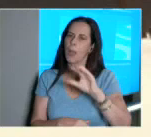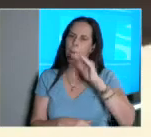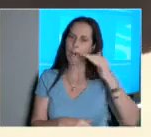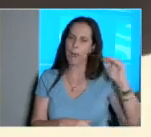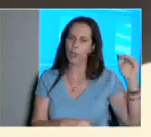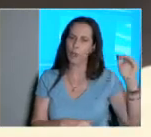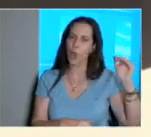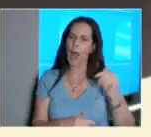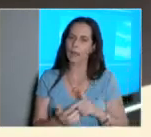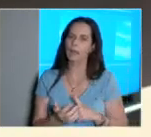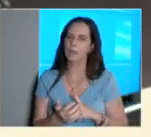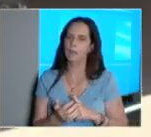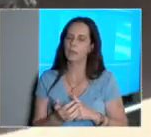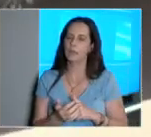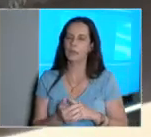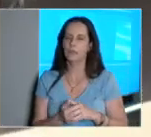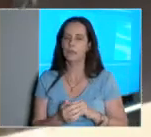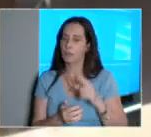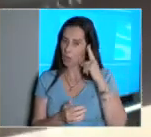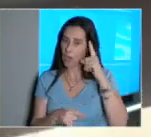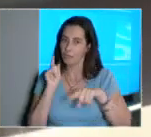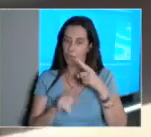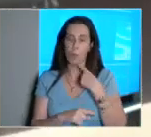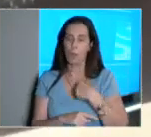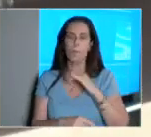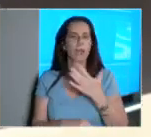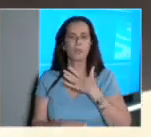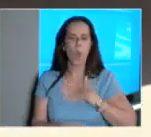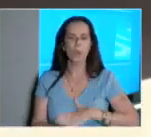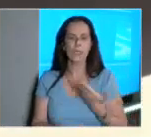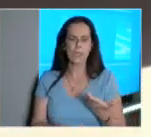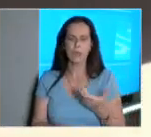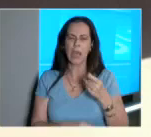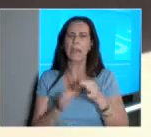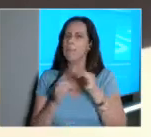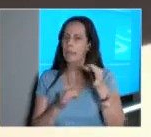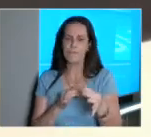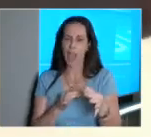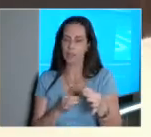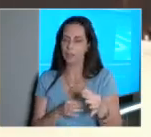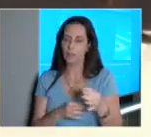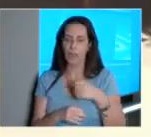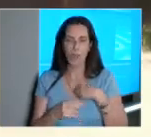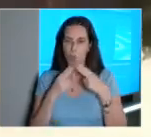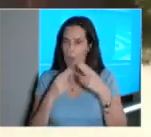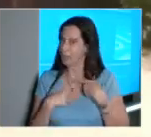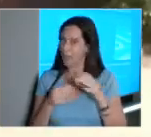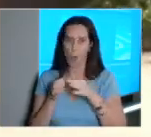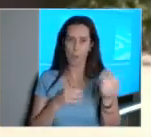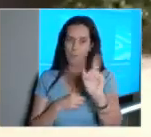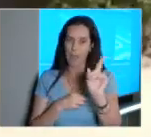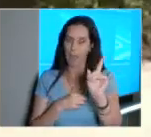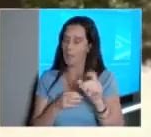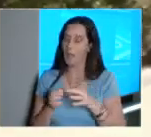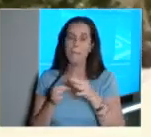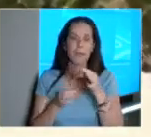הגולן ולהביא אותה קדימה. אתה יודע, לפעמים אומרים לי, מה אתם רוצים? אתם פריפריה. אני נותן תשובה שאני לא פריפריה.